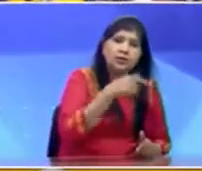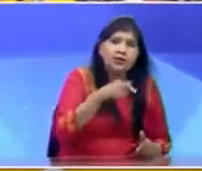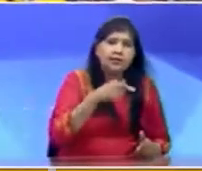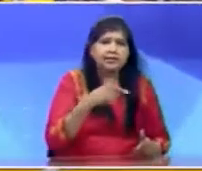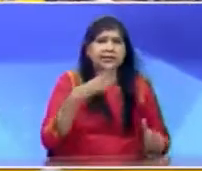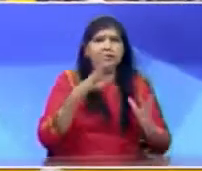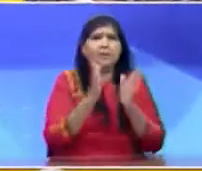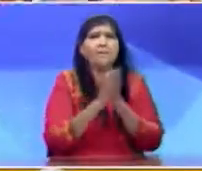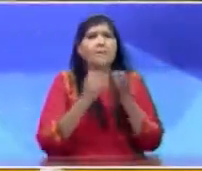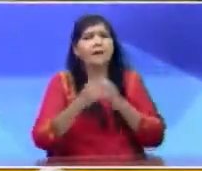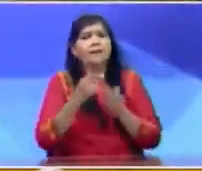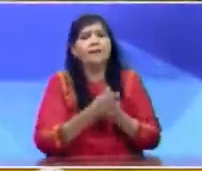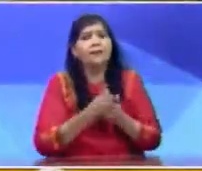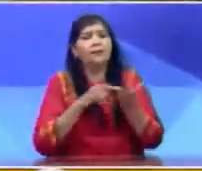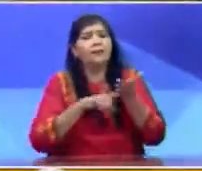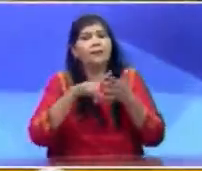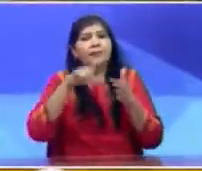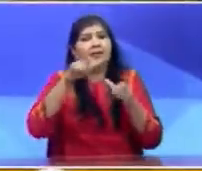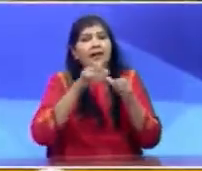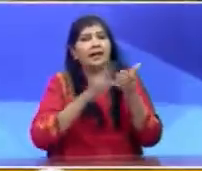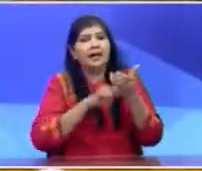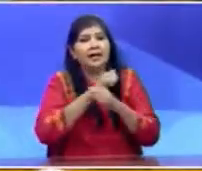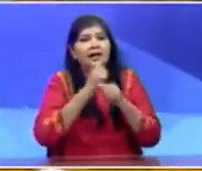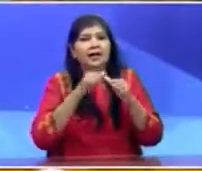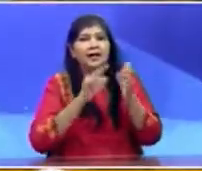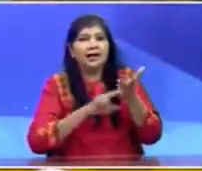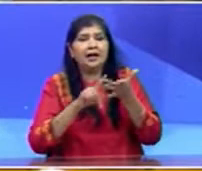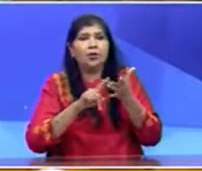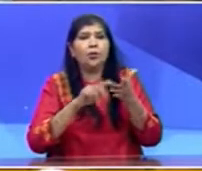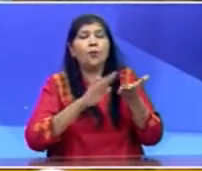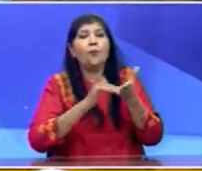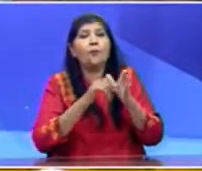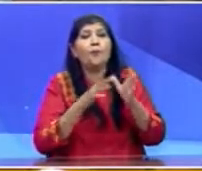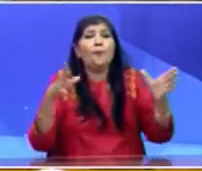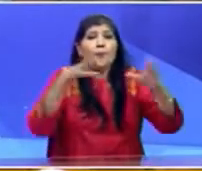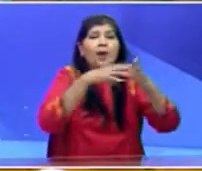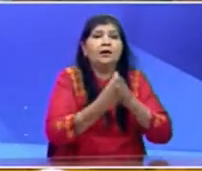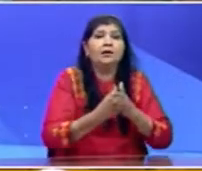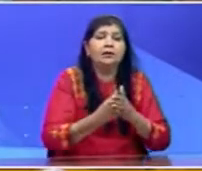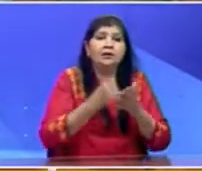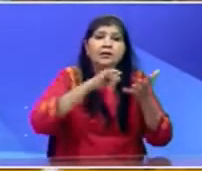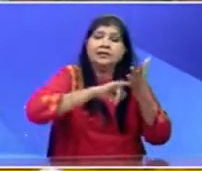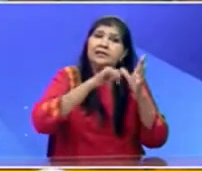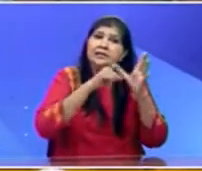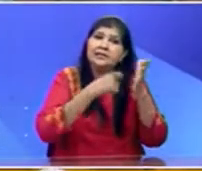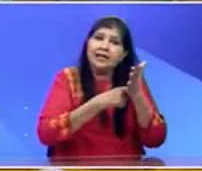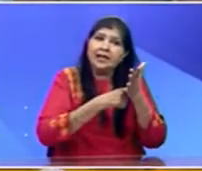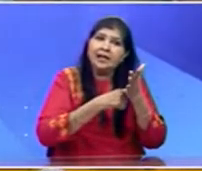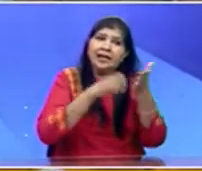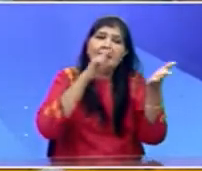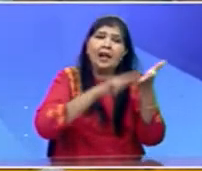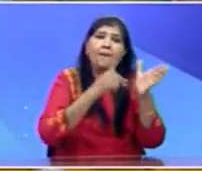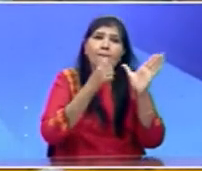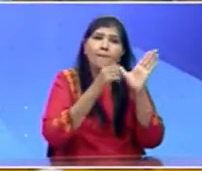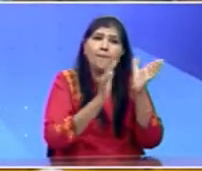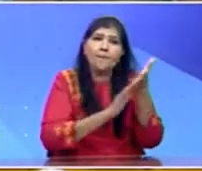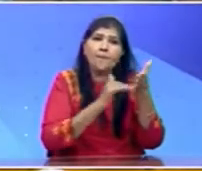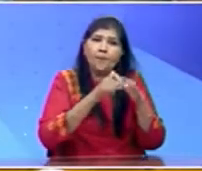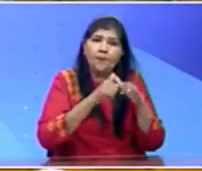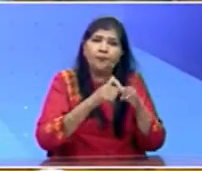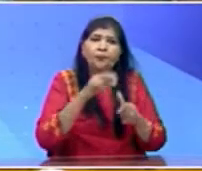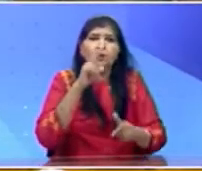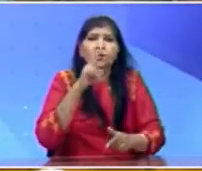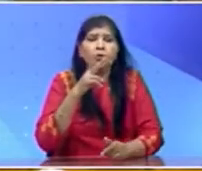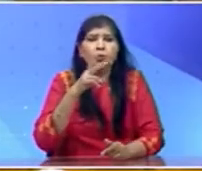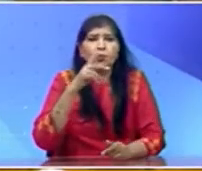को तेलंगाना का महाकुंभ कहा जाता है। सरलम्मा यात्रा मेला 2 आदिवासी